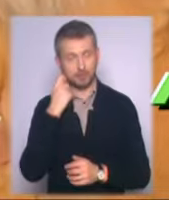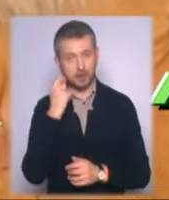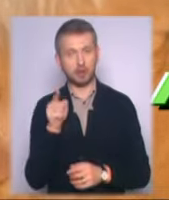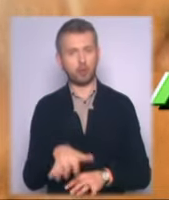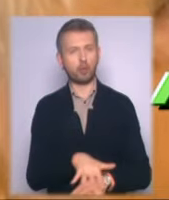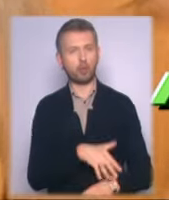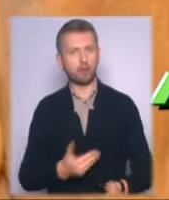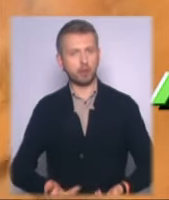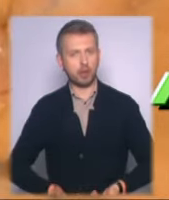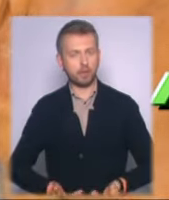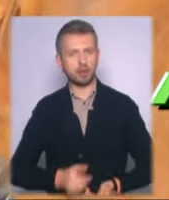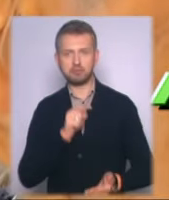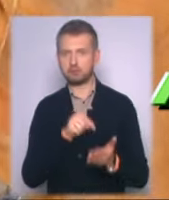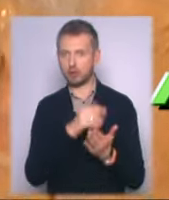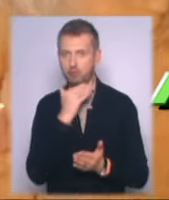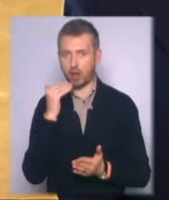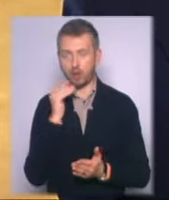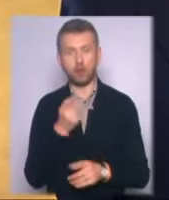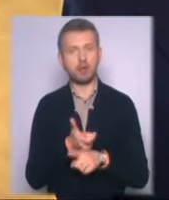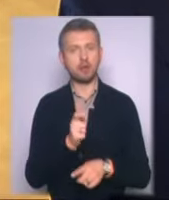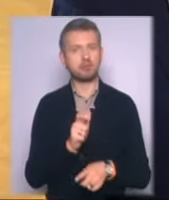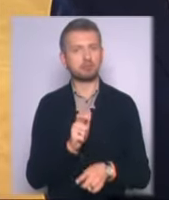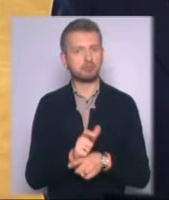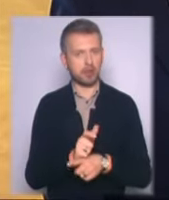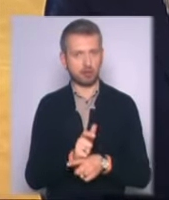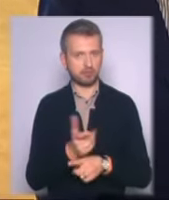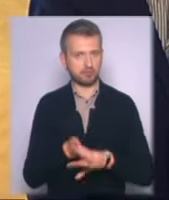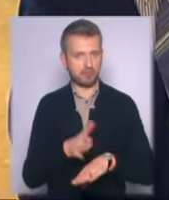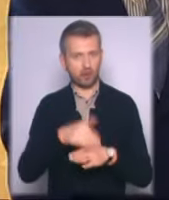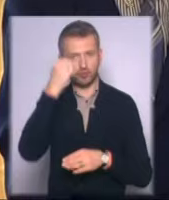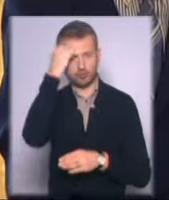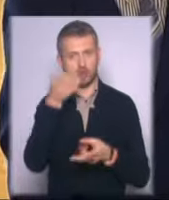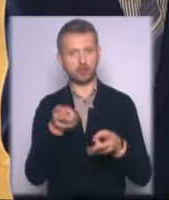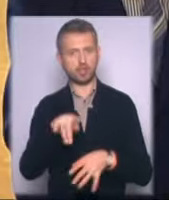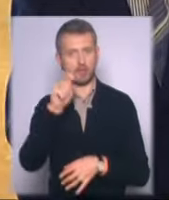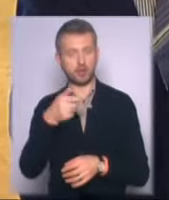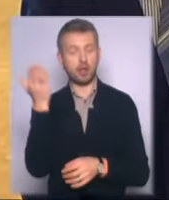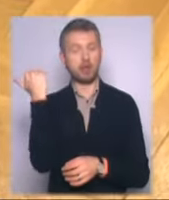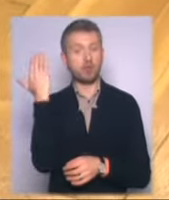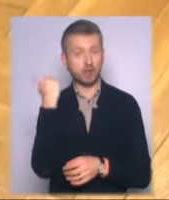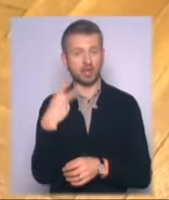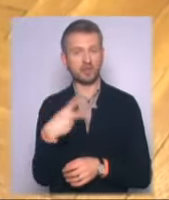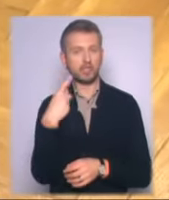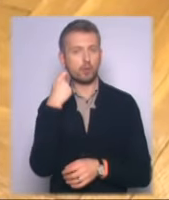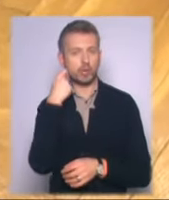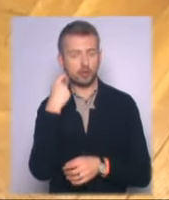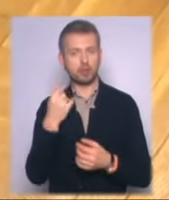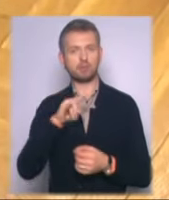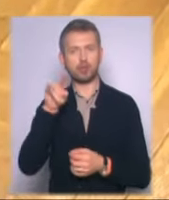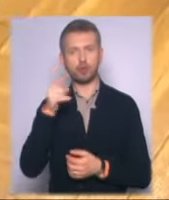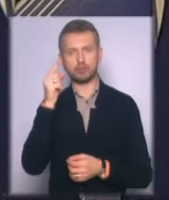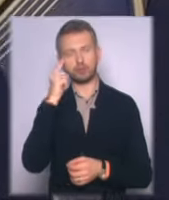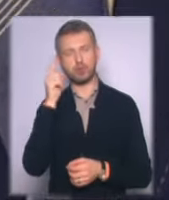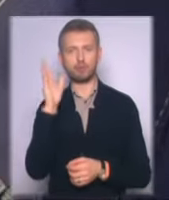вік випало чимало, але найтяжчий слід лишила війна. Ще тоді 22-річний льотчик думав, що працюватиме у мирному небі, але сталося